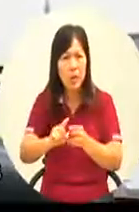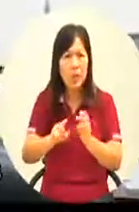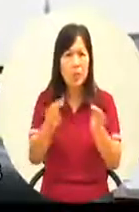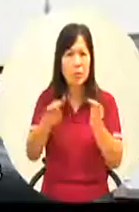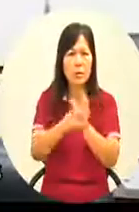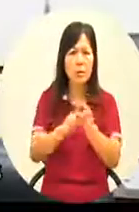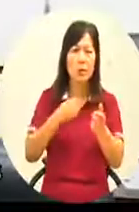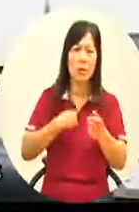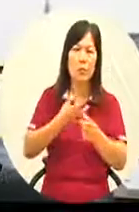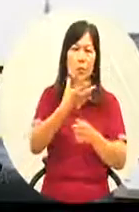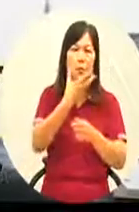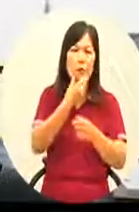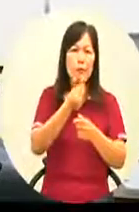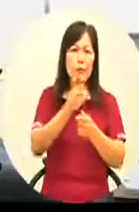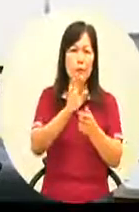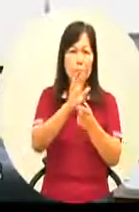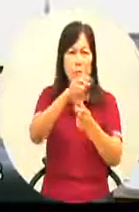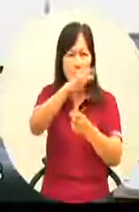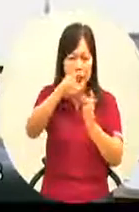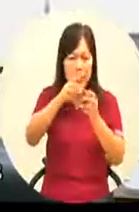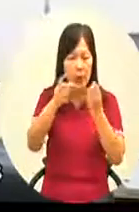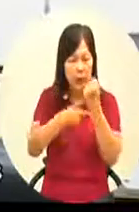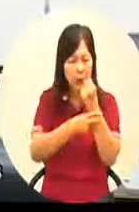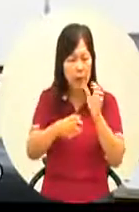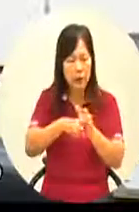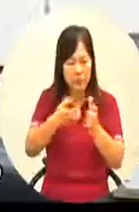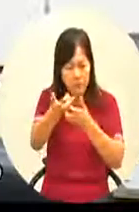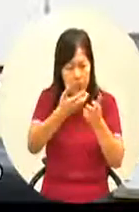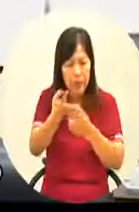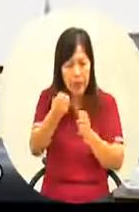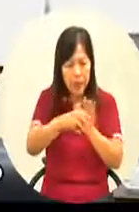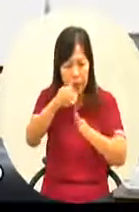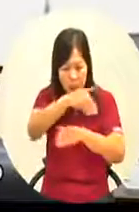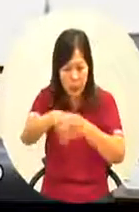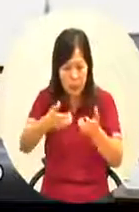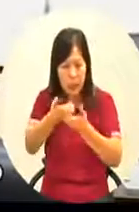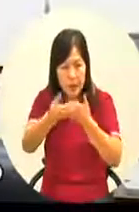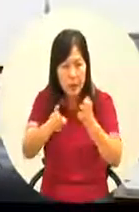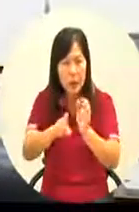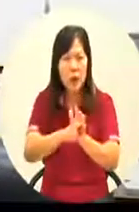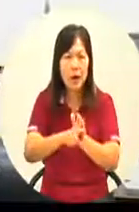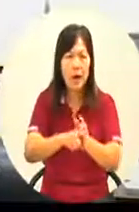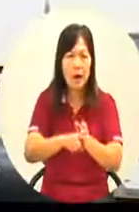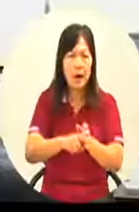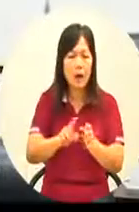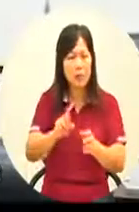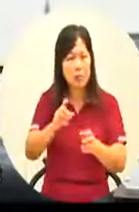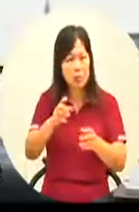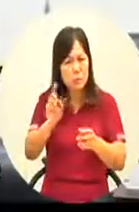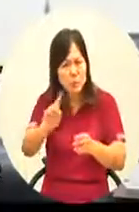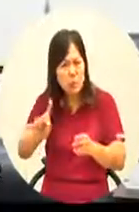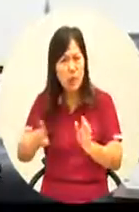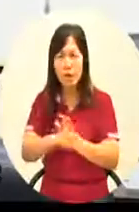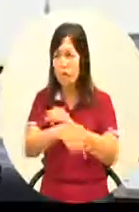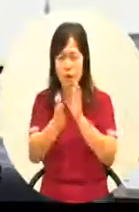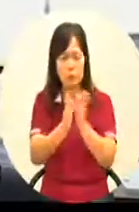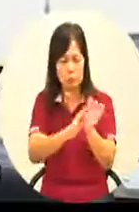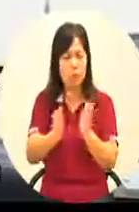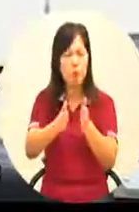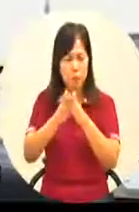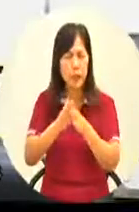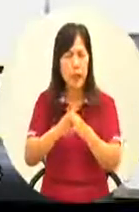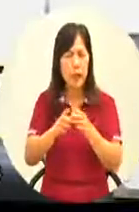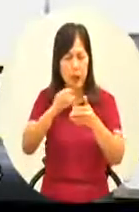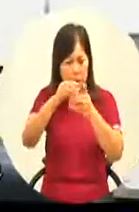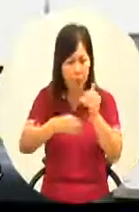们福山里，一里要切成几里？你要超过多少？怎么切？啊，怎么割？怎么划？对不对？这都要先准备嘛。你一个原